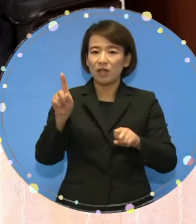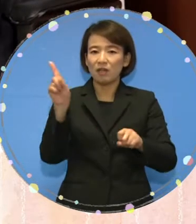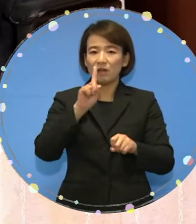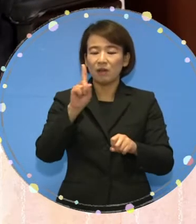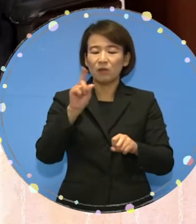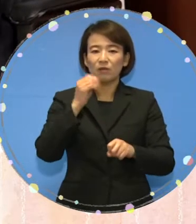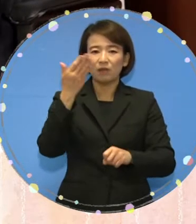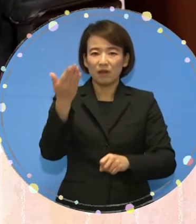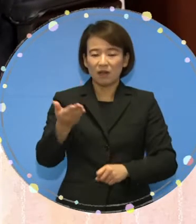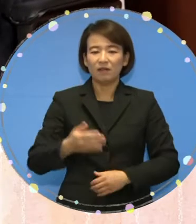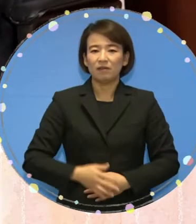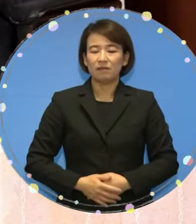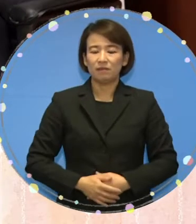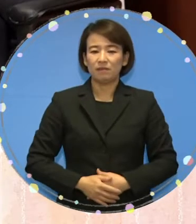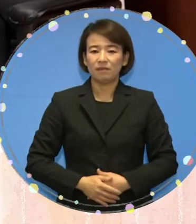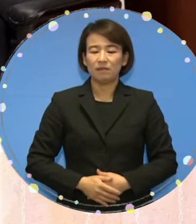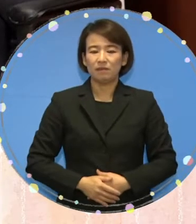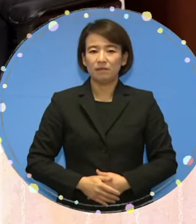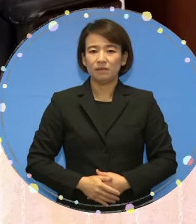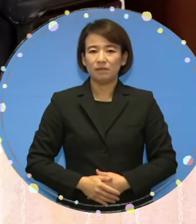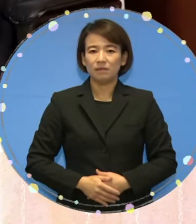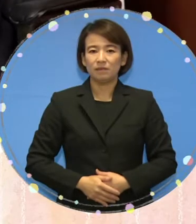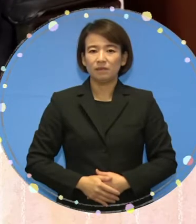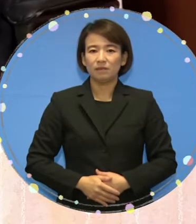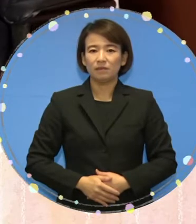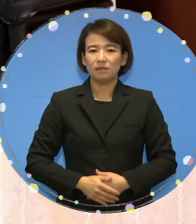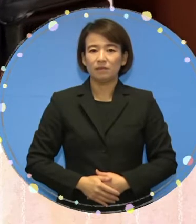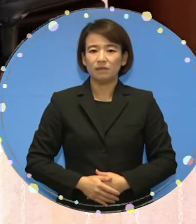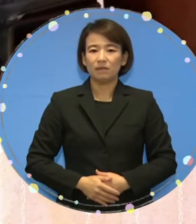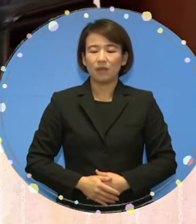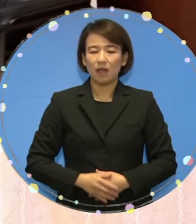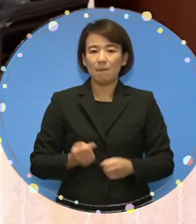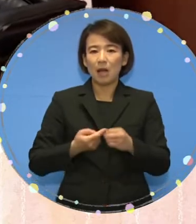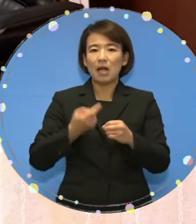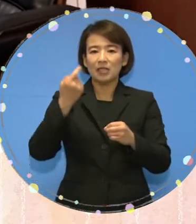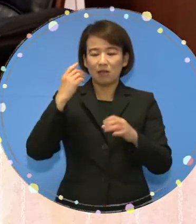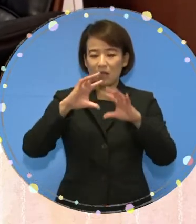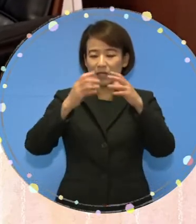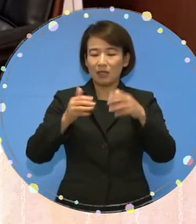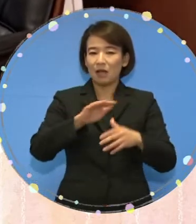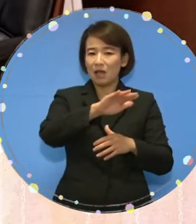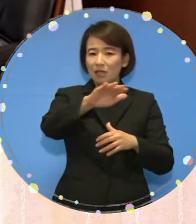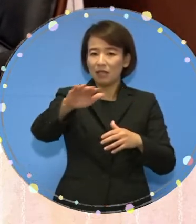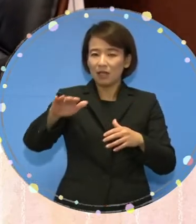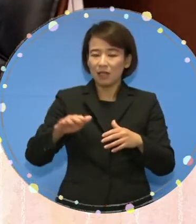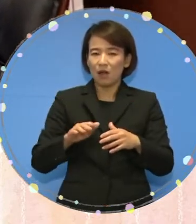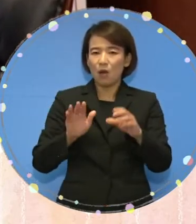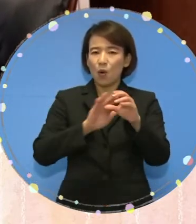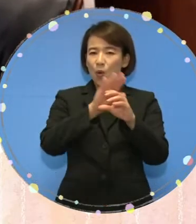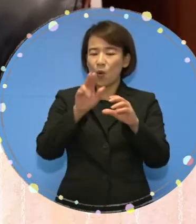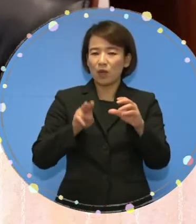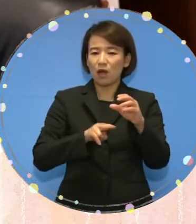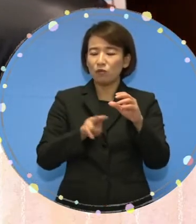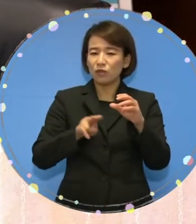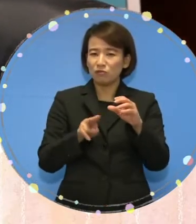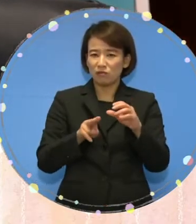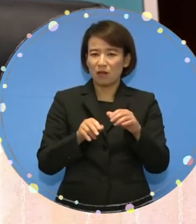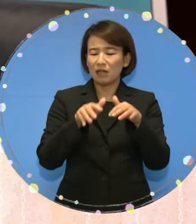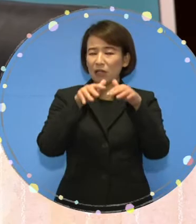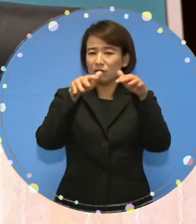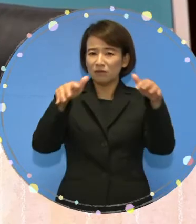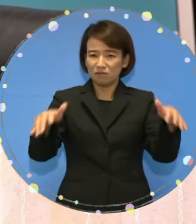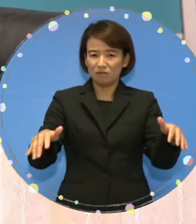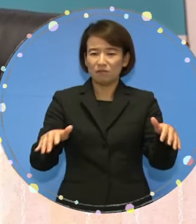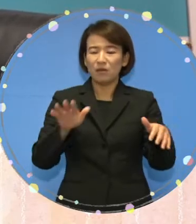運営を行うのかお聞かせください昨年は世界中で新型コロナウイルス感染症が